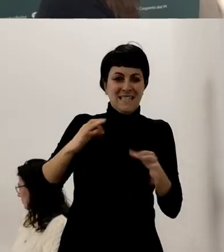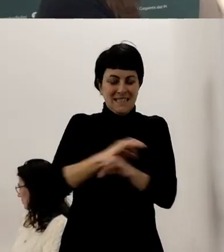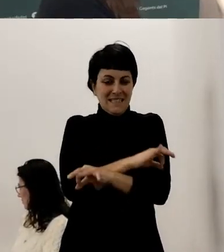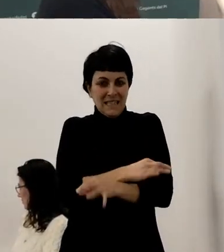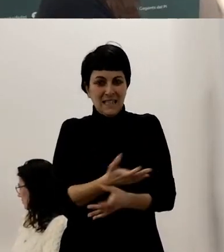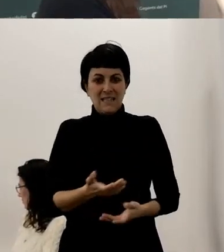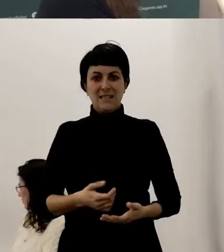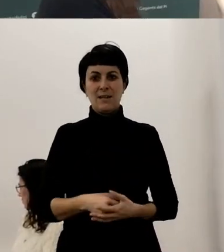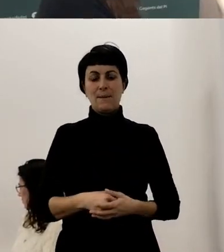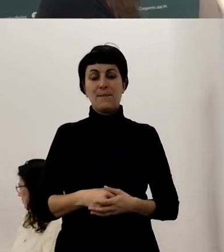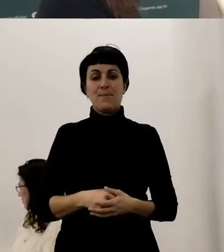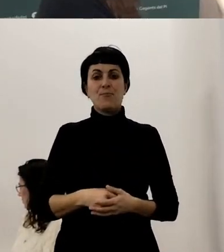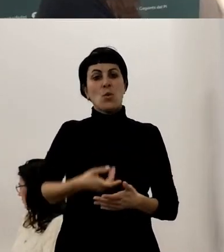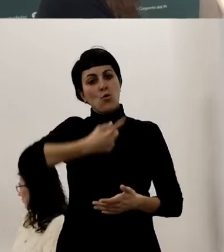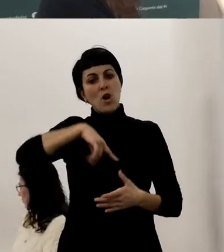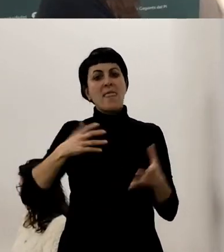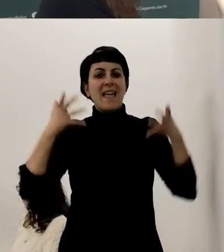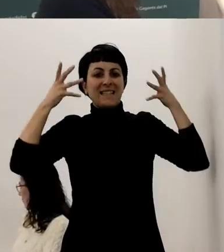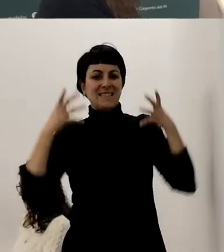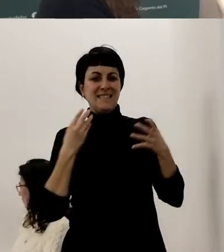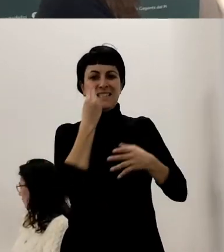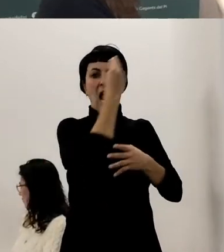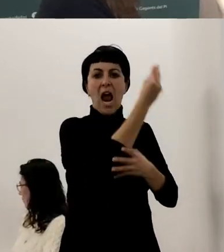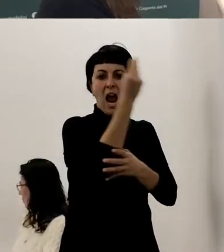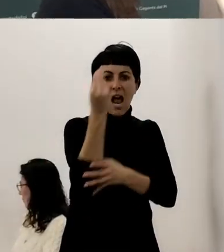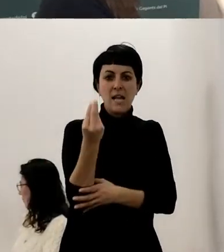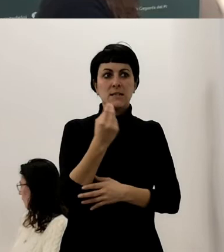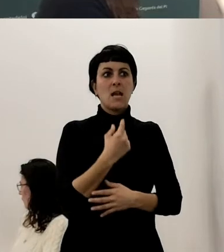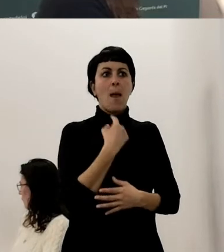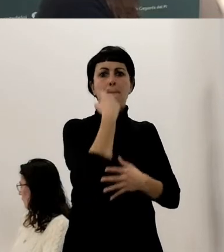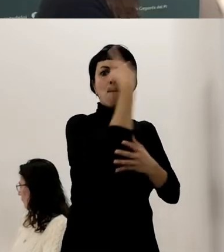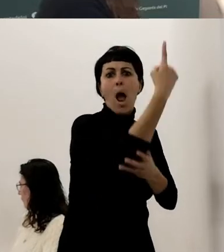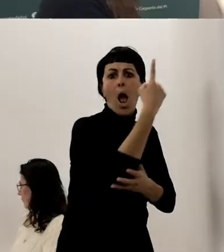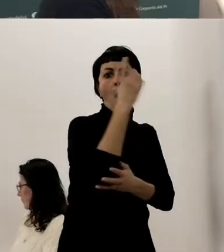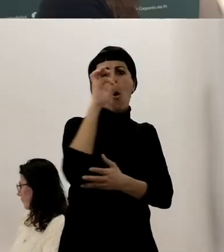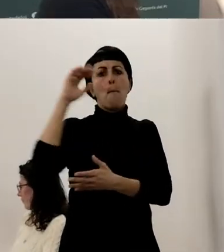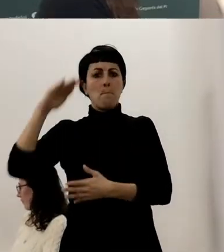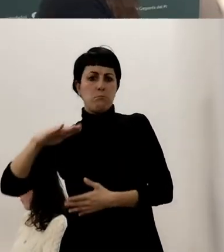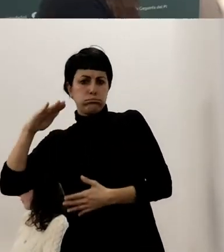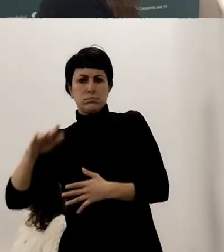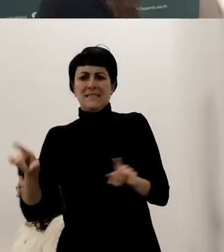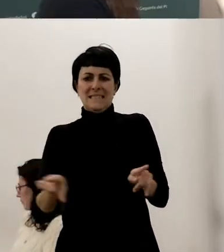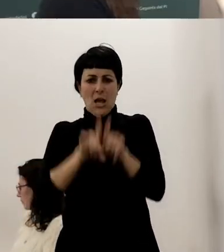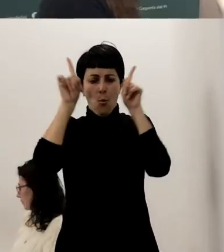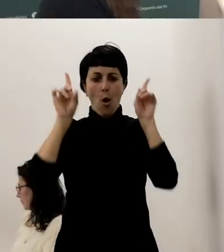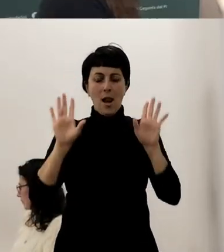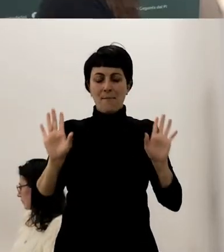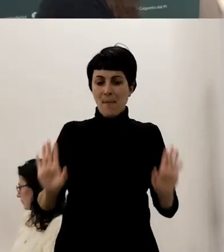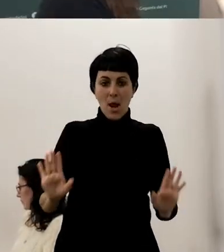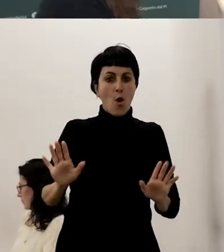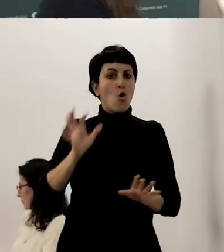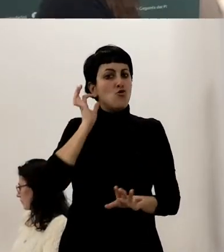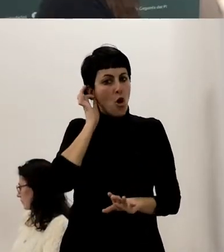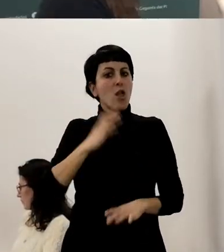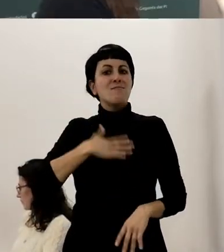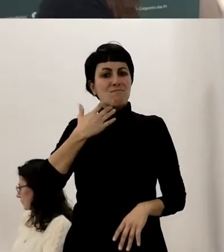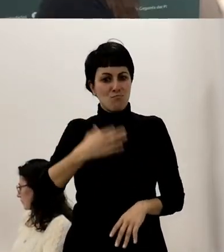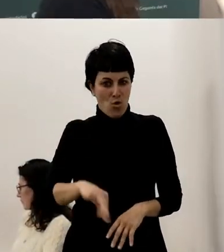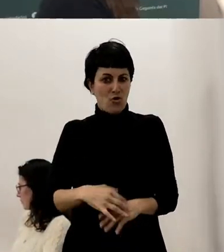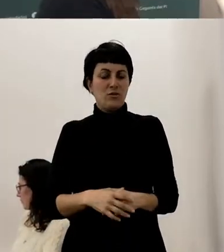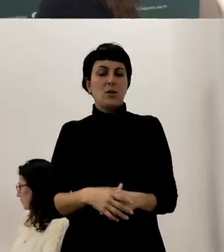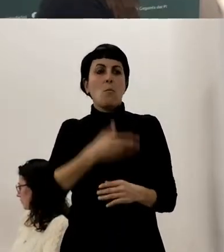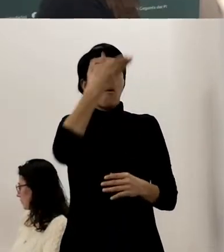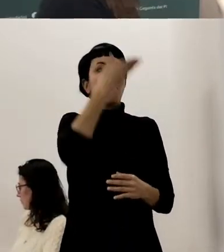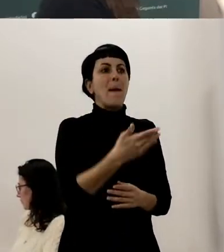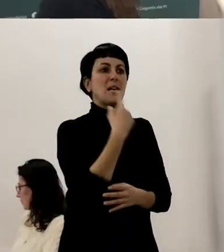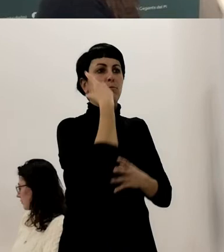perquè doncs, pesen menys, però també doncs, gegants que puguin pesar més, no? Perquè no pel simple fet de tenir més